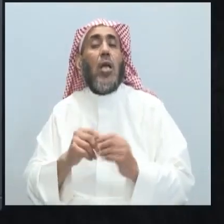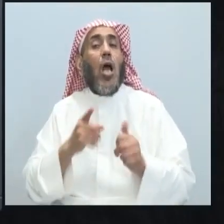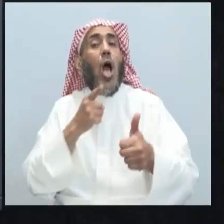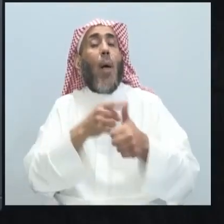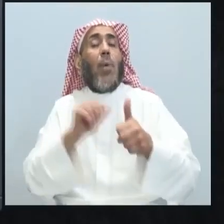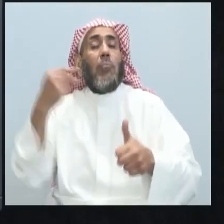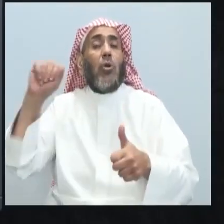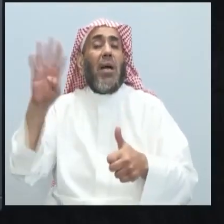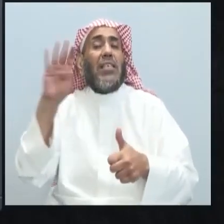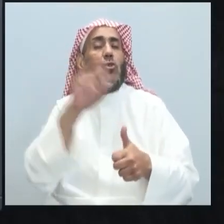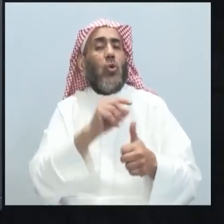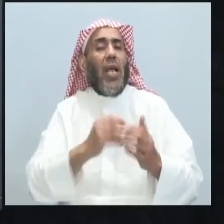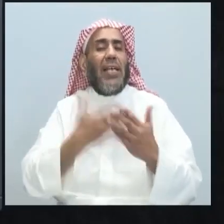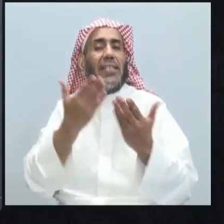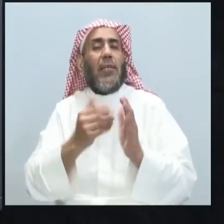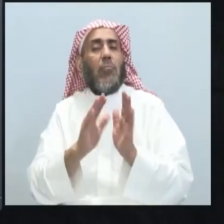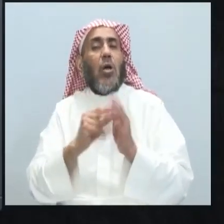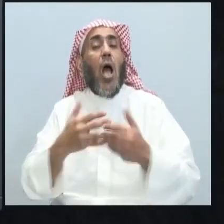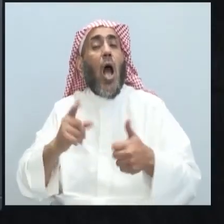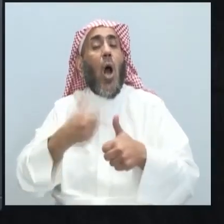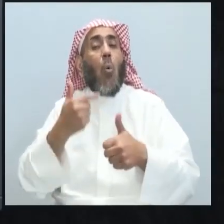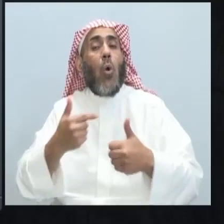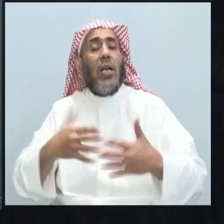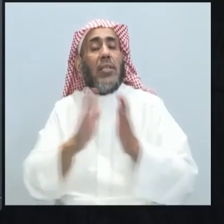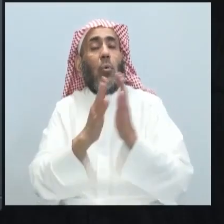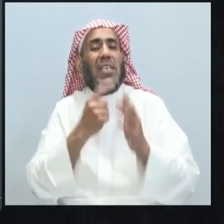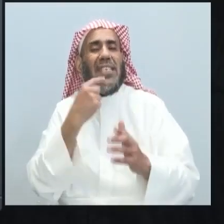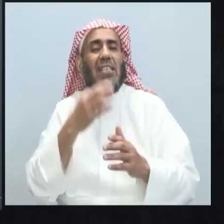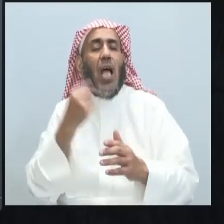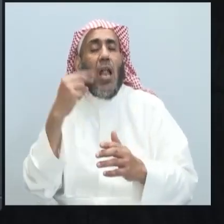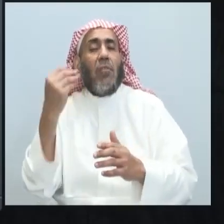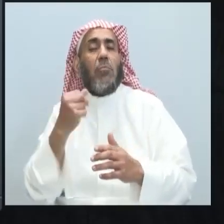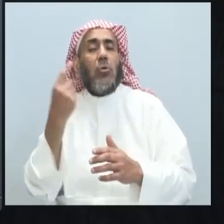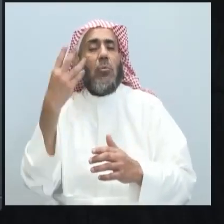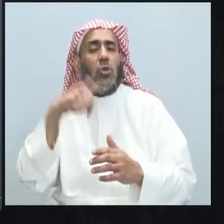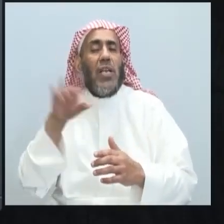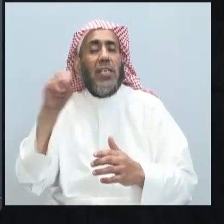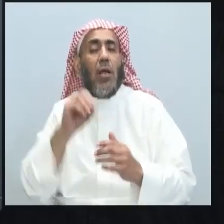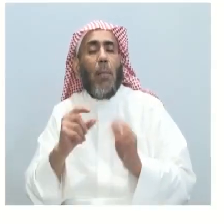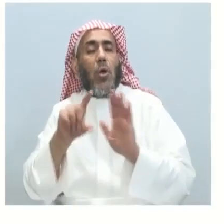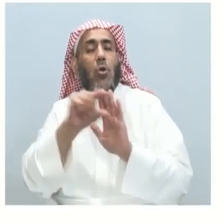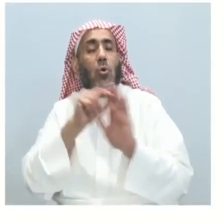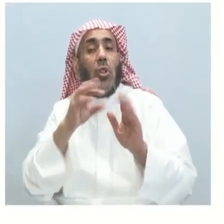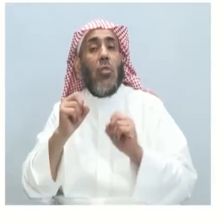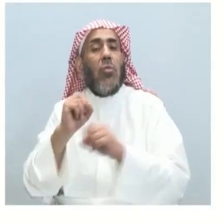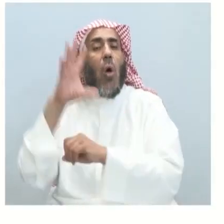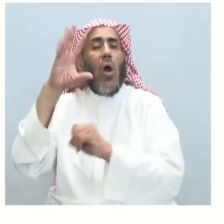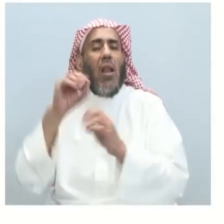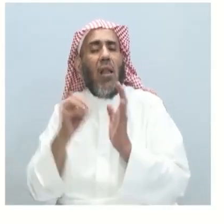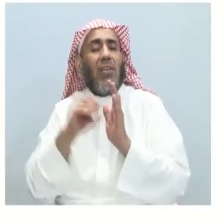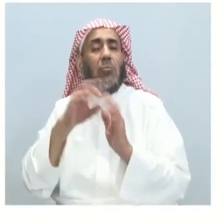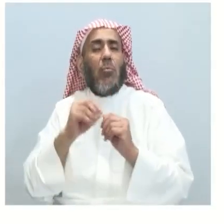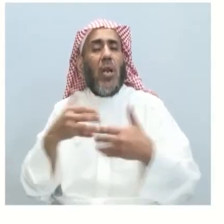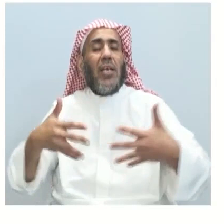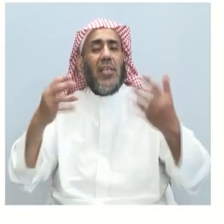المدرسه عبد الرحمن الشكري الذي اصدر اول دواوينه سنه 1327 الهجره بعنوان ضوء الفجر متضمنا